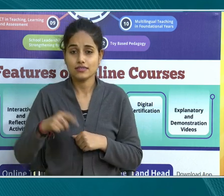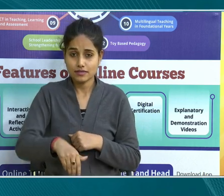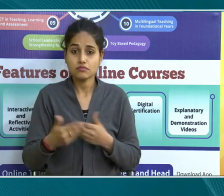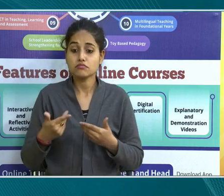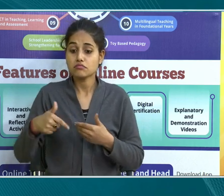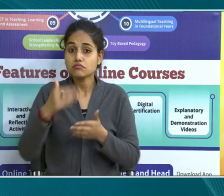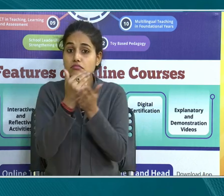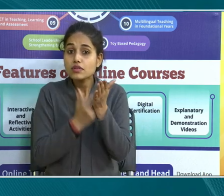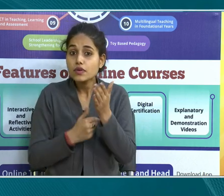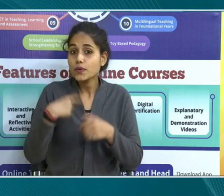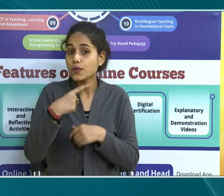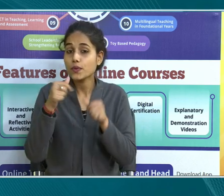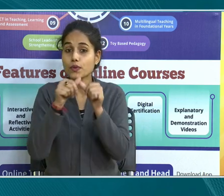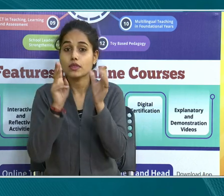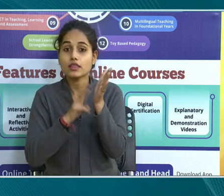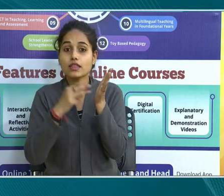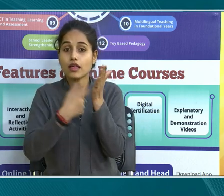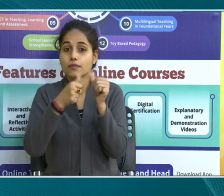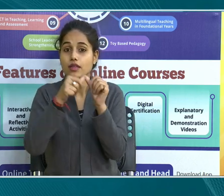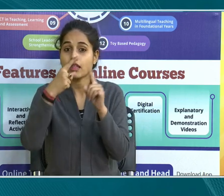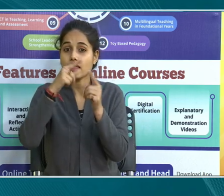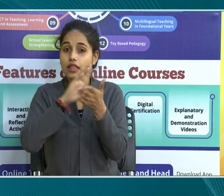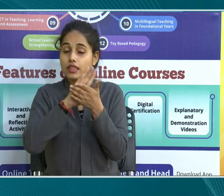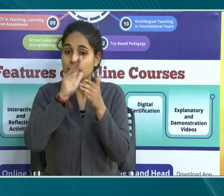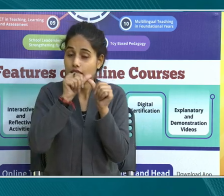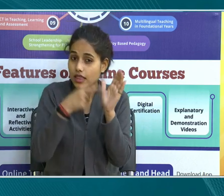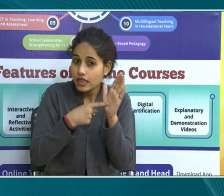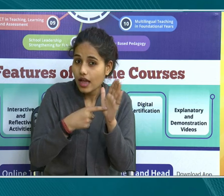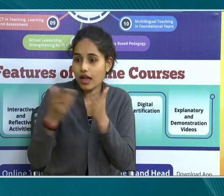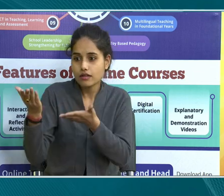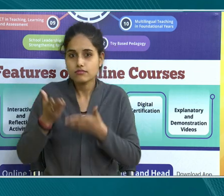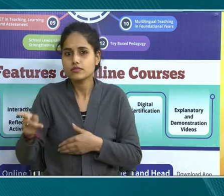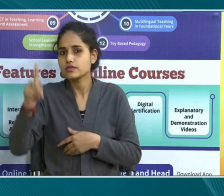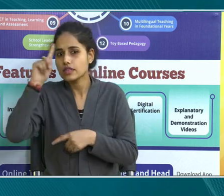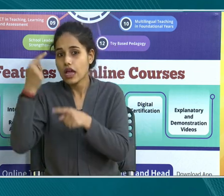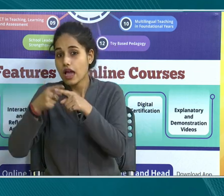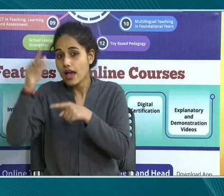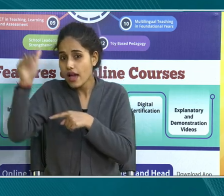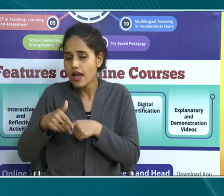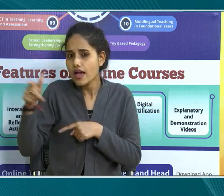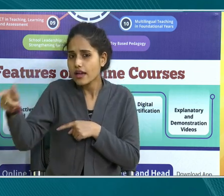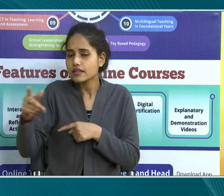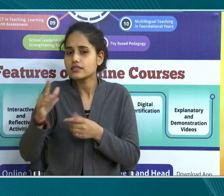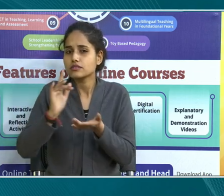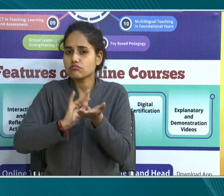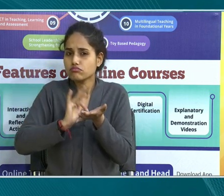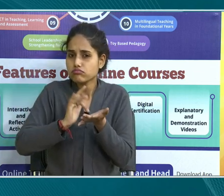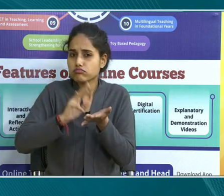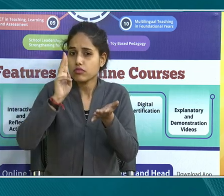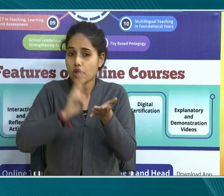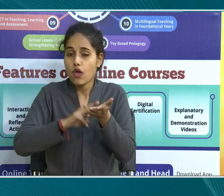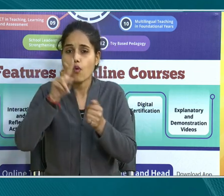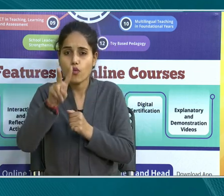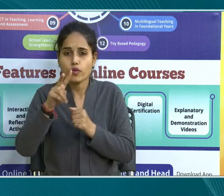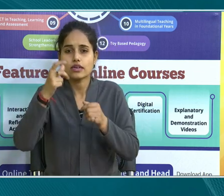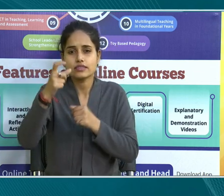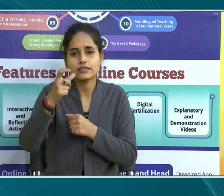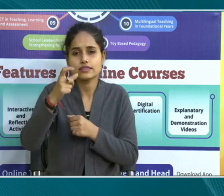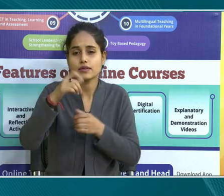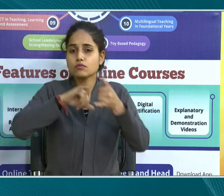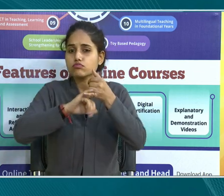स्टूडियो में है मिस नमरता अमर, आप सीनियर, स्पेशल एडुकेटर है, और गवर्निंग बोर्ड मेंबर, मनु विकास चरिटेबल सोसाइटी,